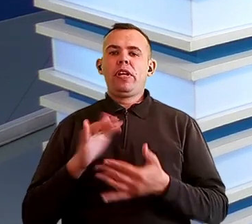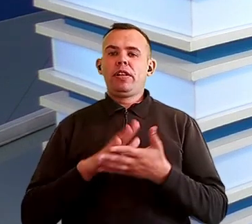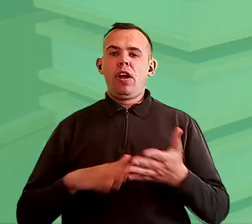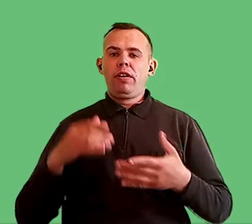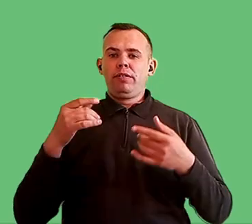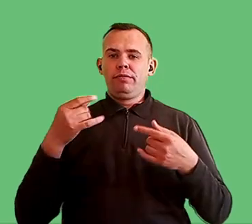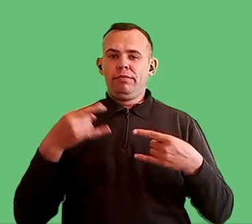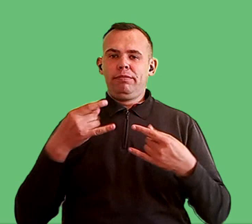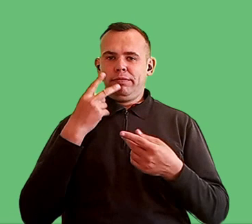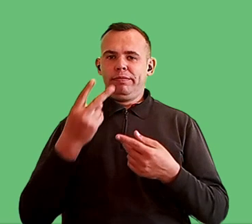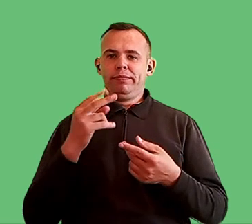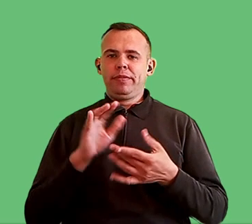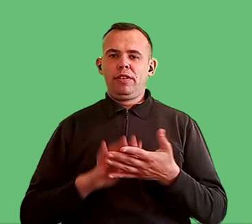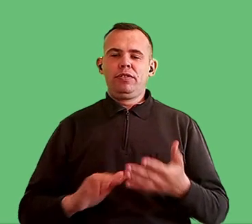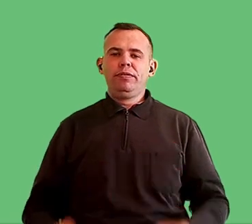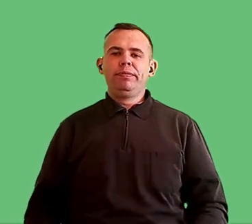таке.